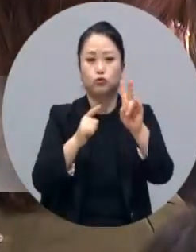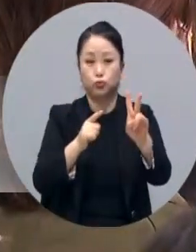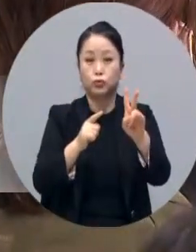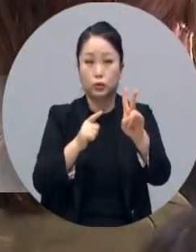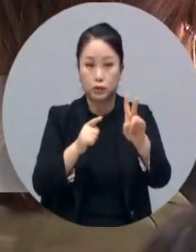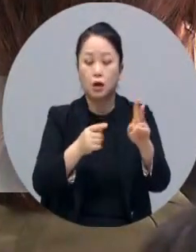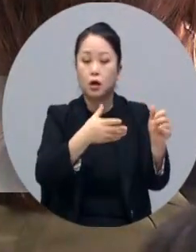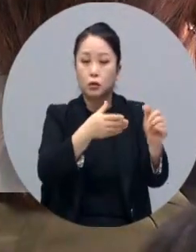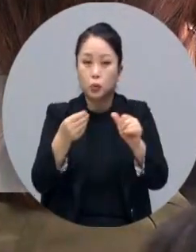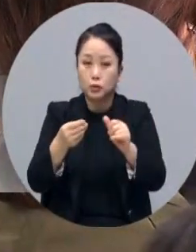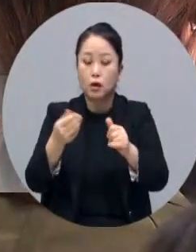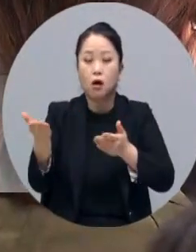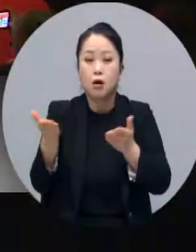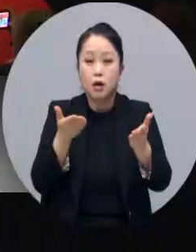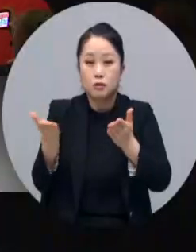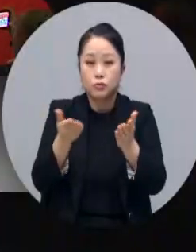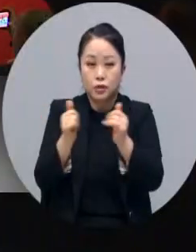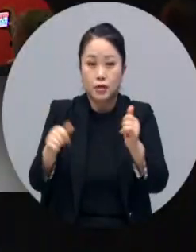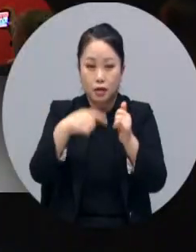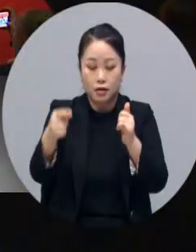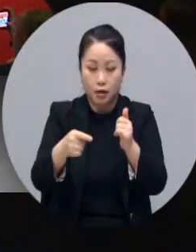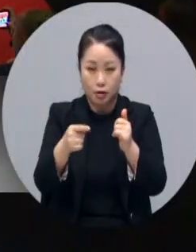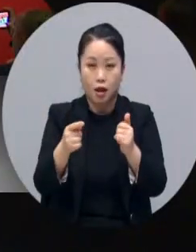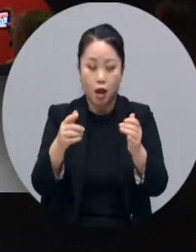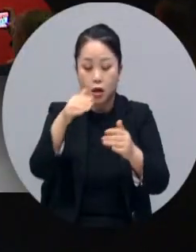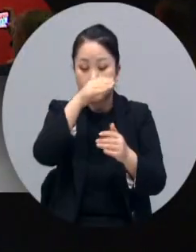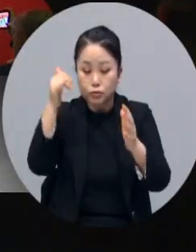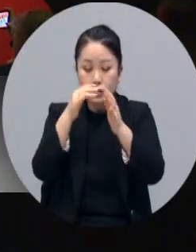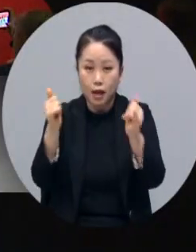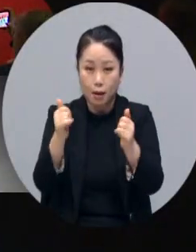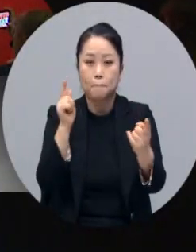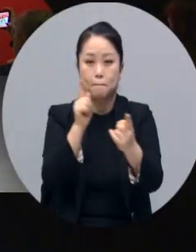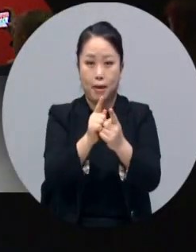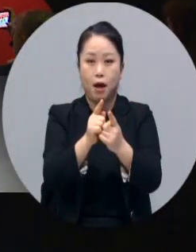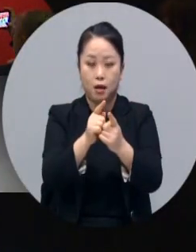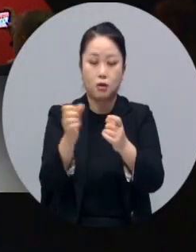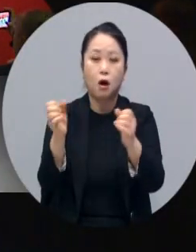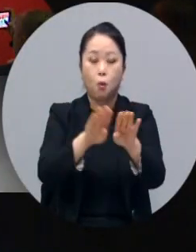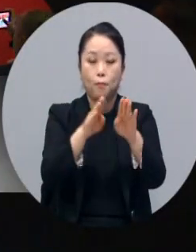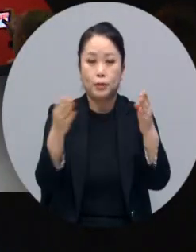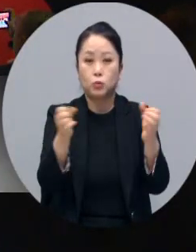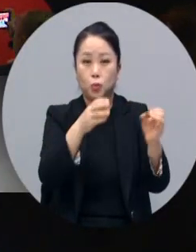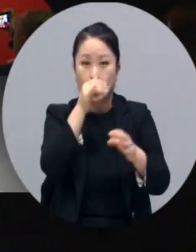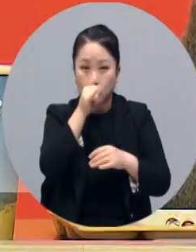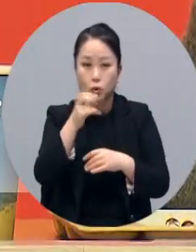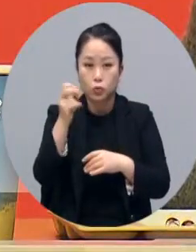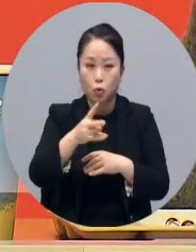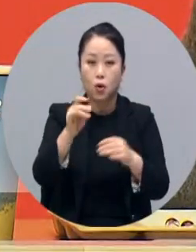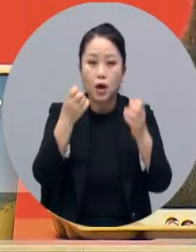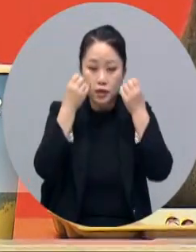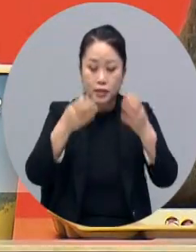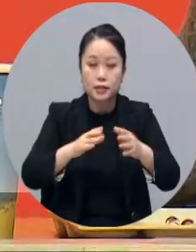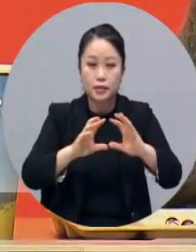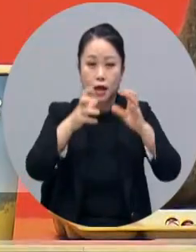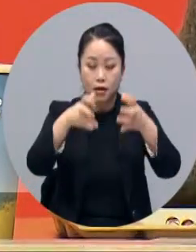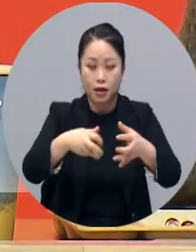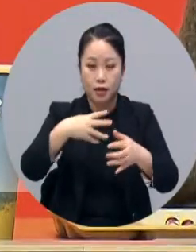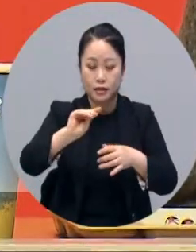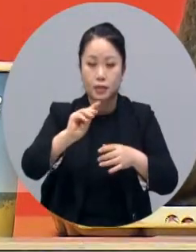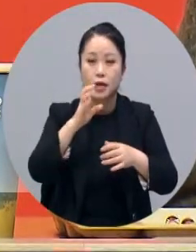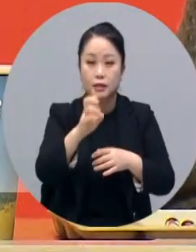만나는 오픈 토크가 열렸습니다. 신세계 센텀시티 문화홀에서는 이명세 감독 등 뉴커런츠 부문